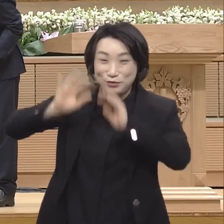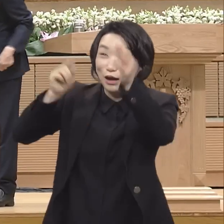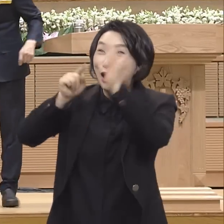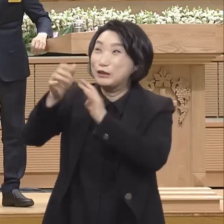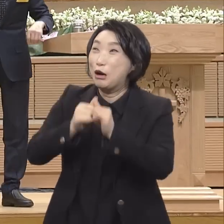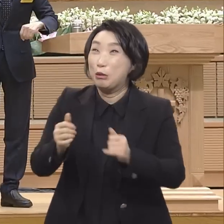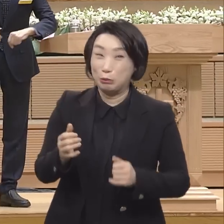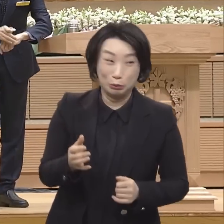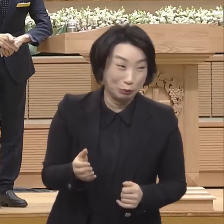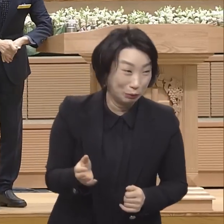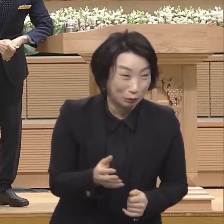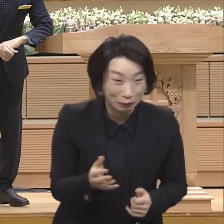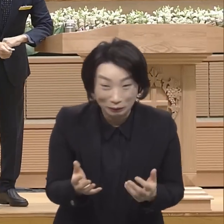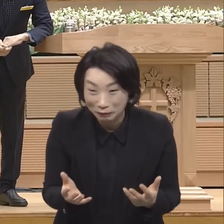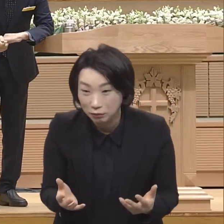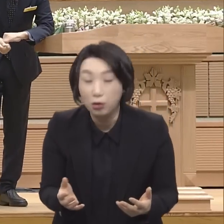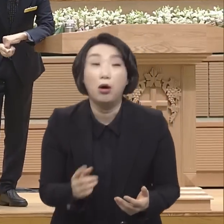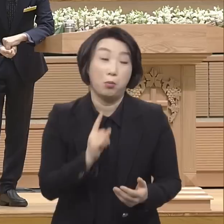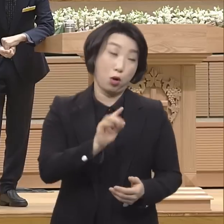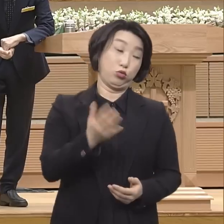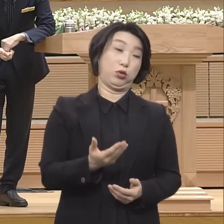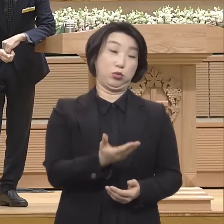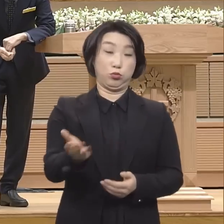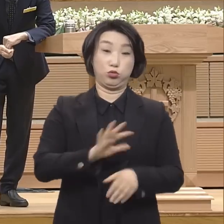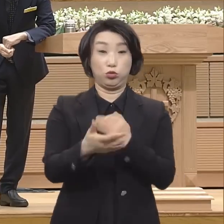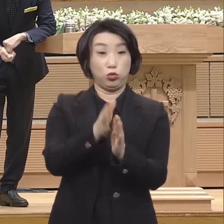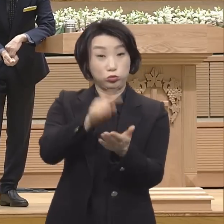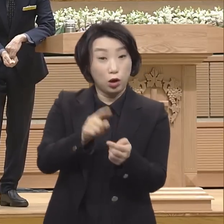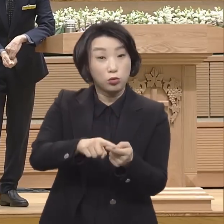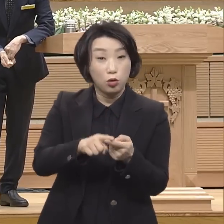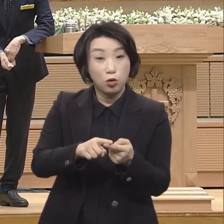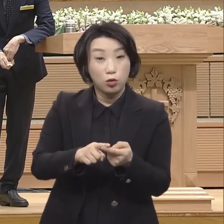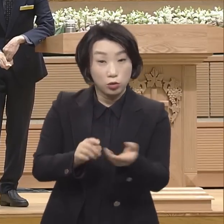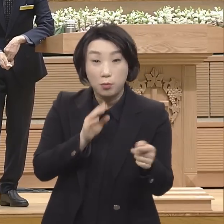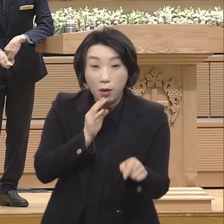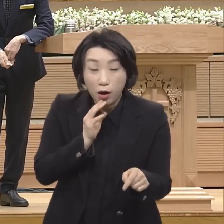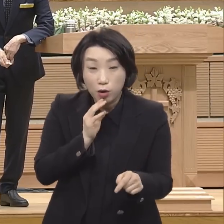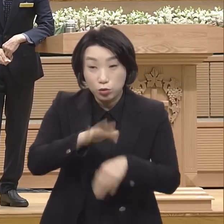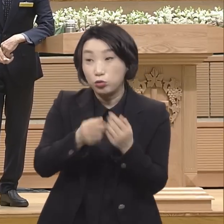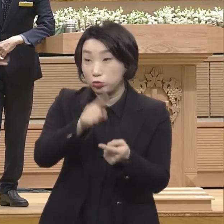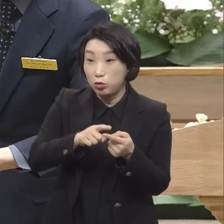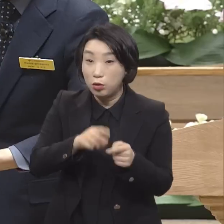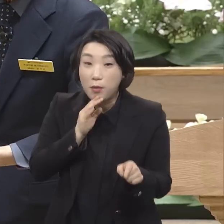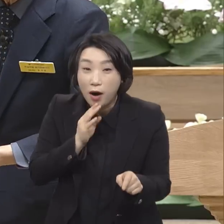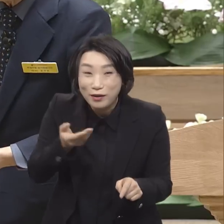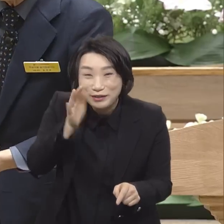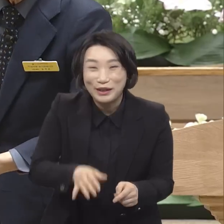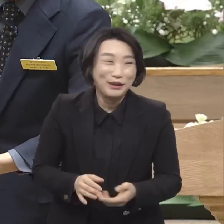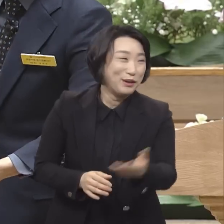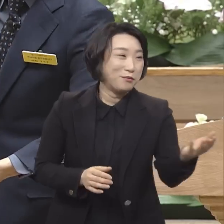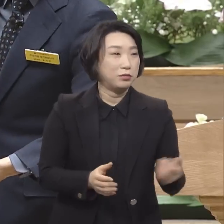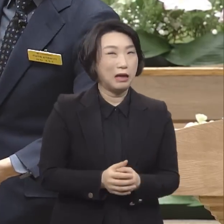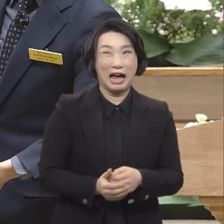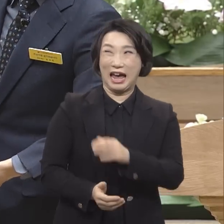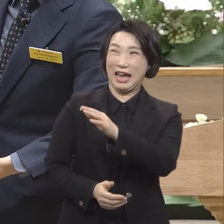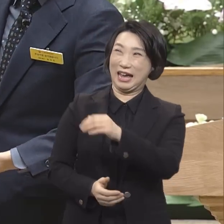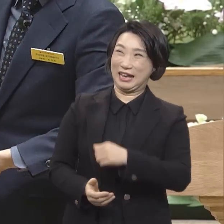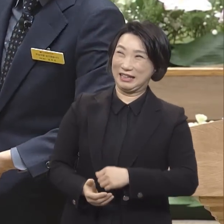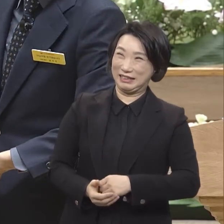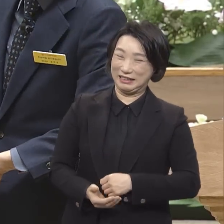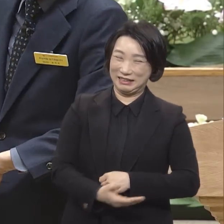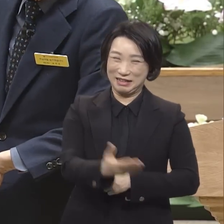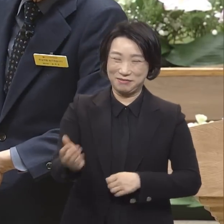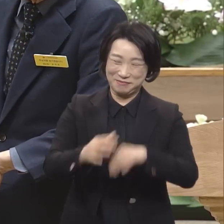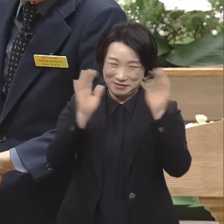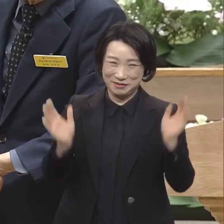별로 없네. 맞아요. 맞아. 성경대로면 맞아요. 성경대로지 뭐 사실 그대로. 근데 사람들은 뭐라고 합니까? 여러분은